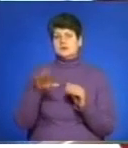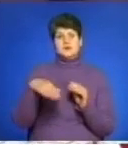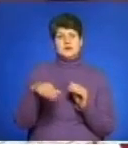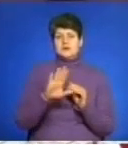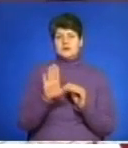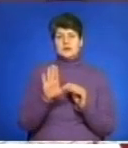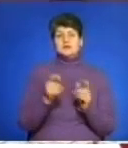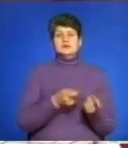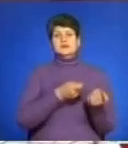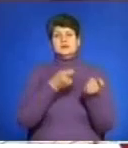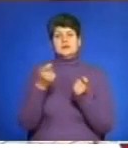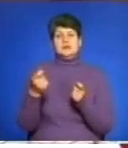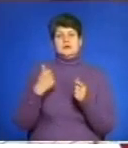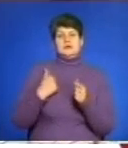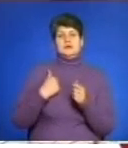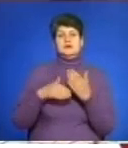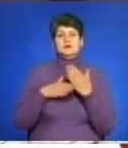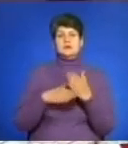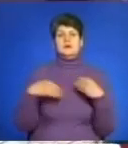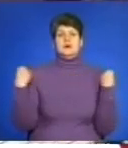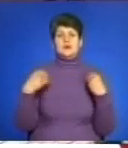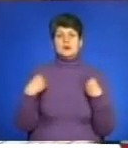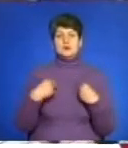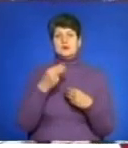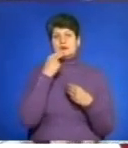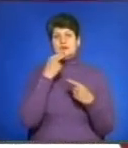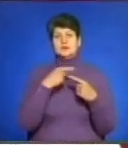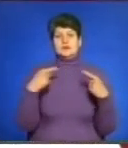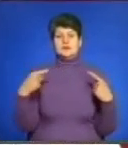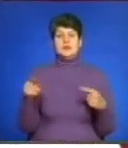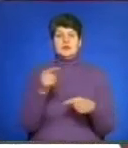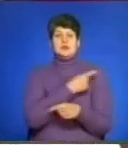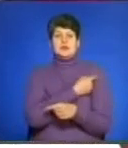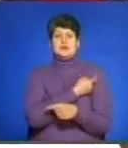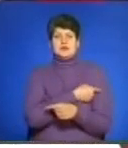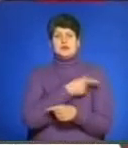повезе військовим допомогу – одяг, продукти харчування, ліки і навіть генератор.